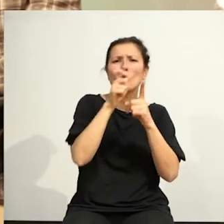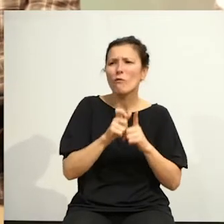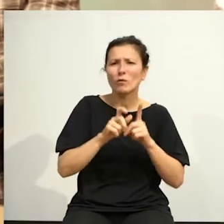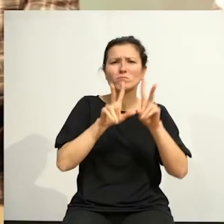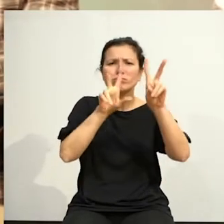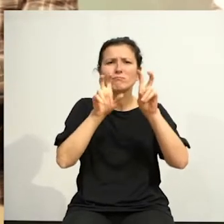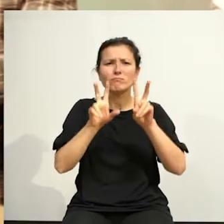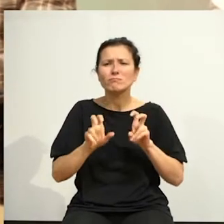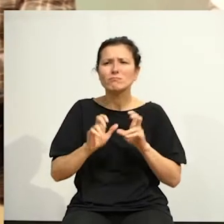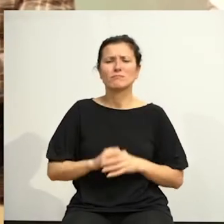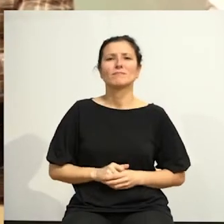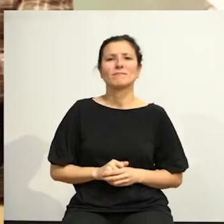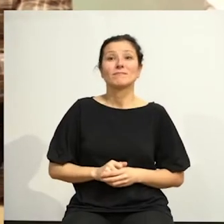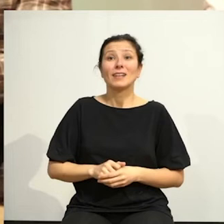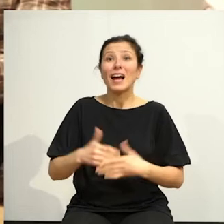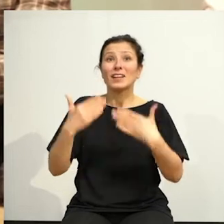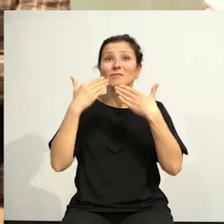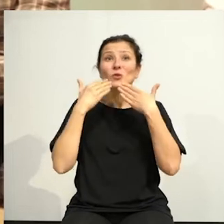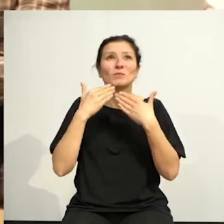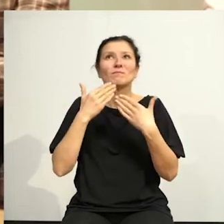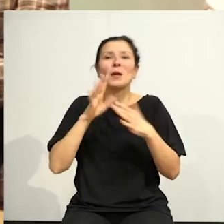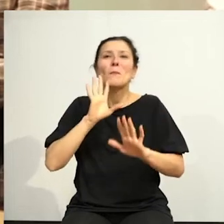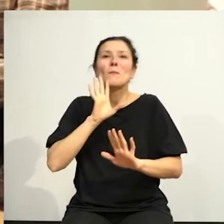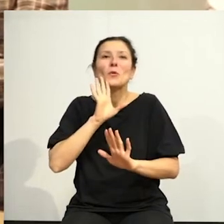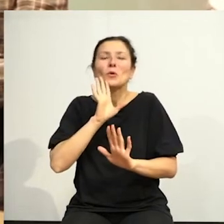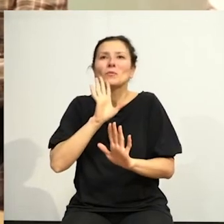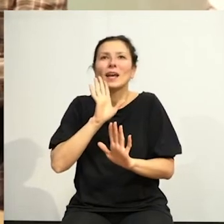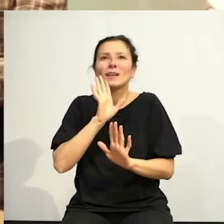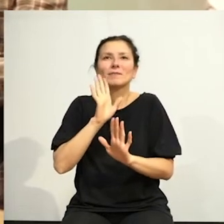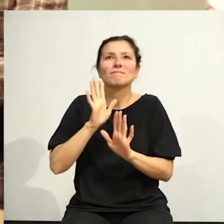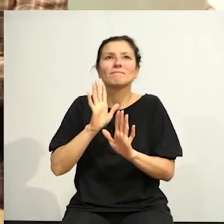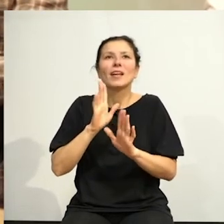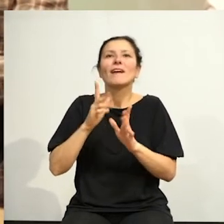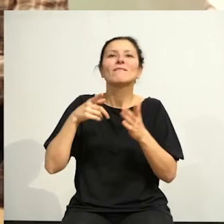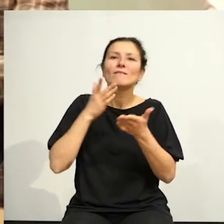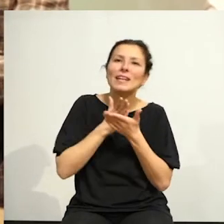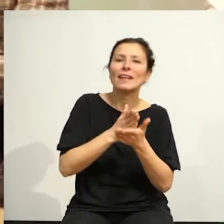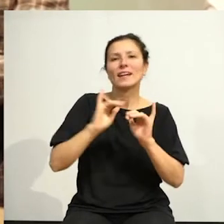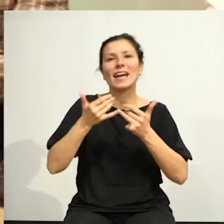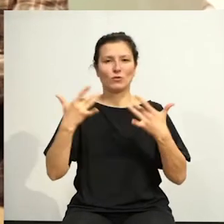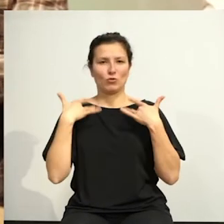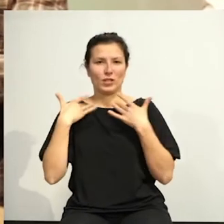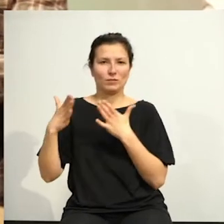jakimiś życiowymi drogowskazami. No w każdym razie dla mnie niektóre takie zdania